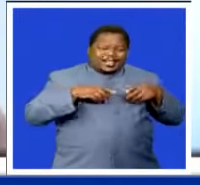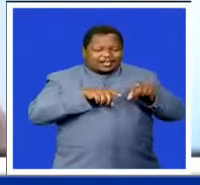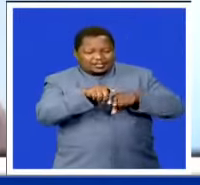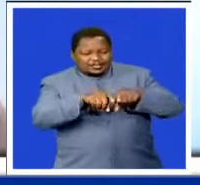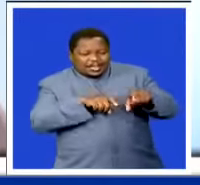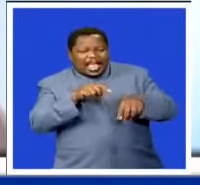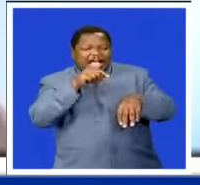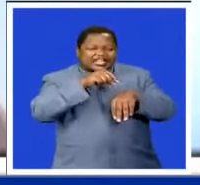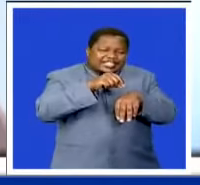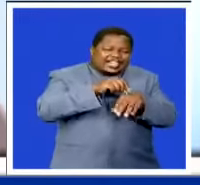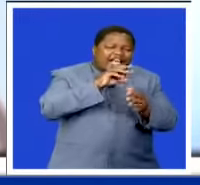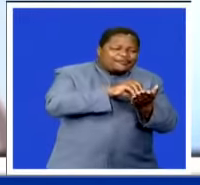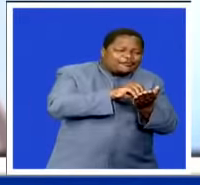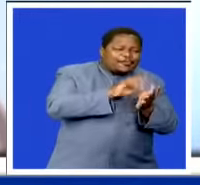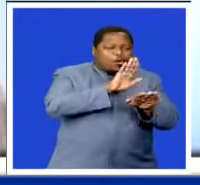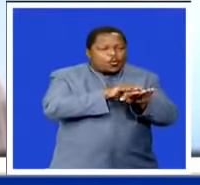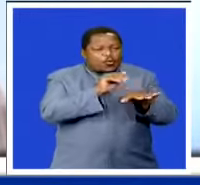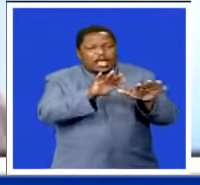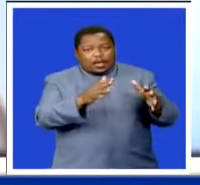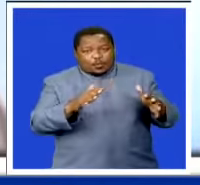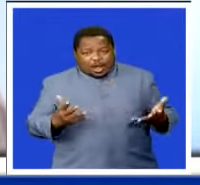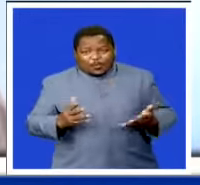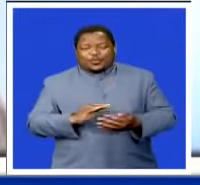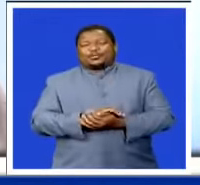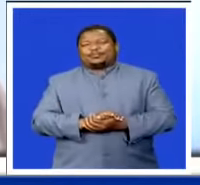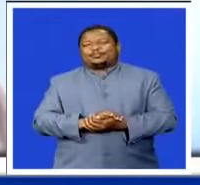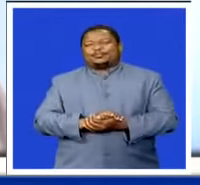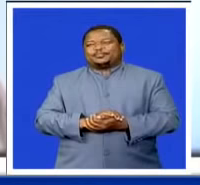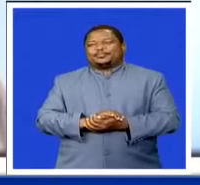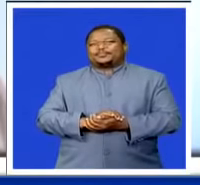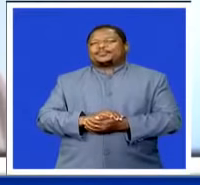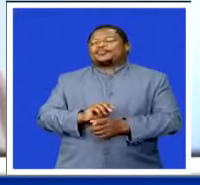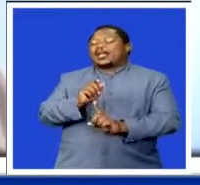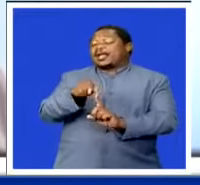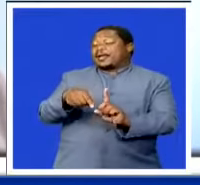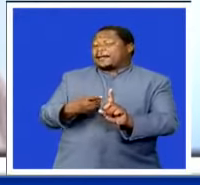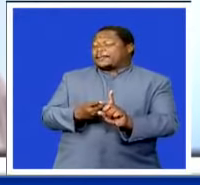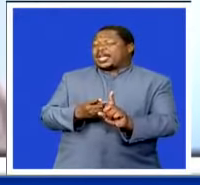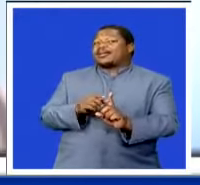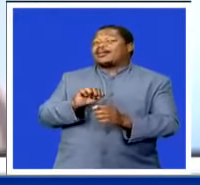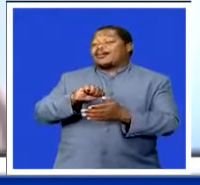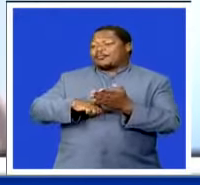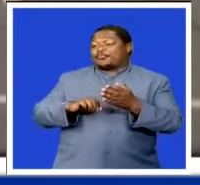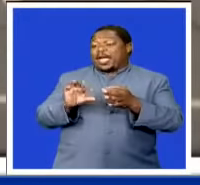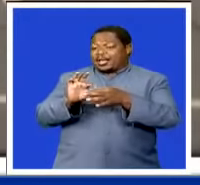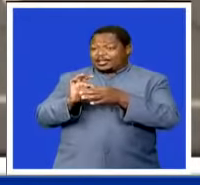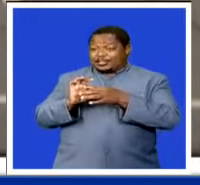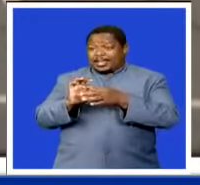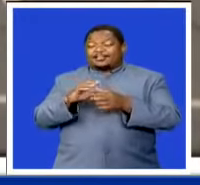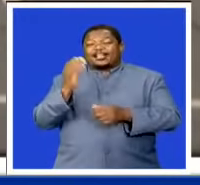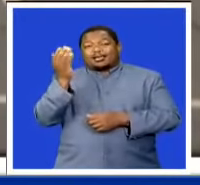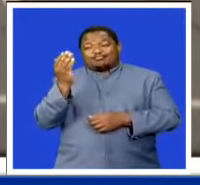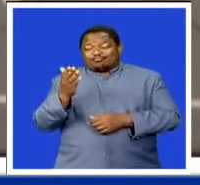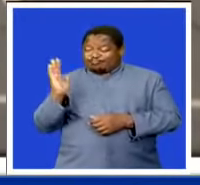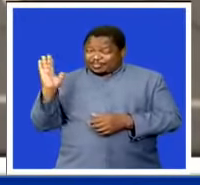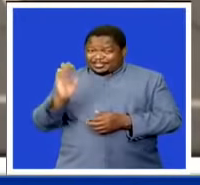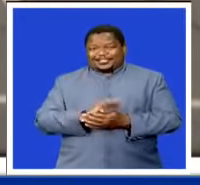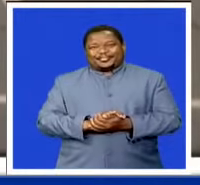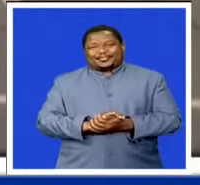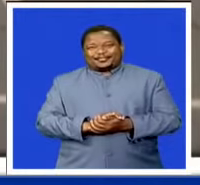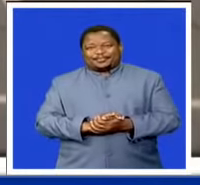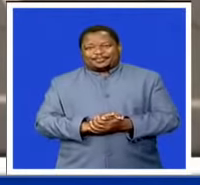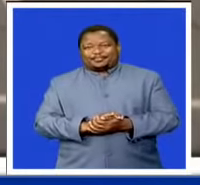anentshisekelo yekwenta luhlolo wakhuthata nesive seMaswati ukuthi baye emitfolamphilo letfute. Sibhobhole 47